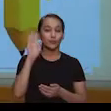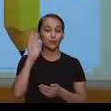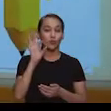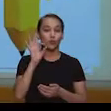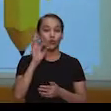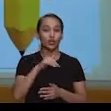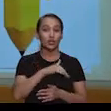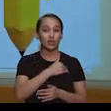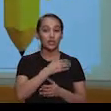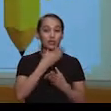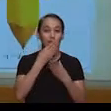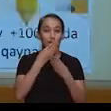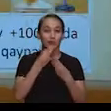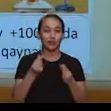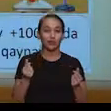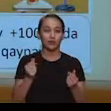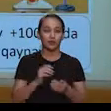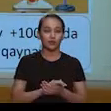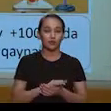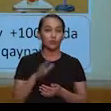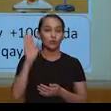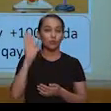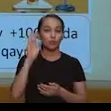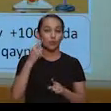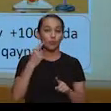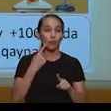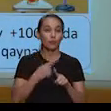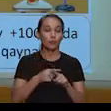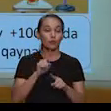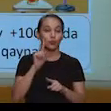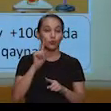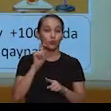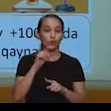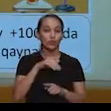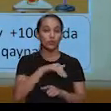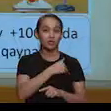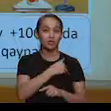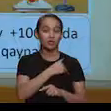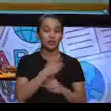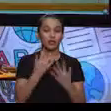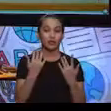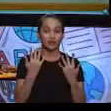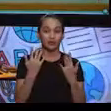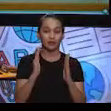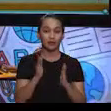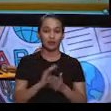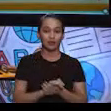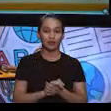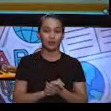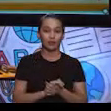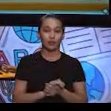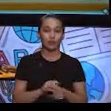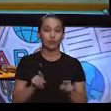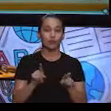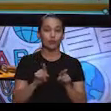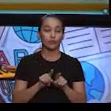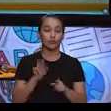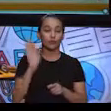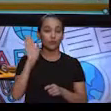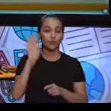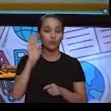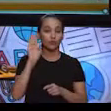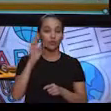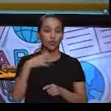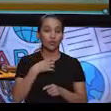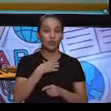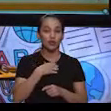Suv 0 gradusda eriydi. Suv plus 100 gradusda qaynaydi. Mana shu suvning